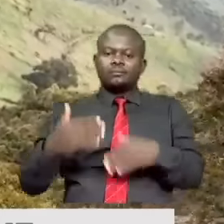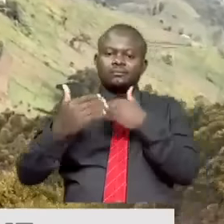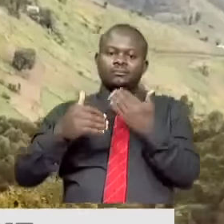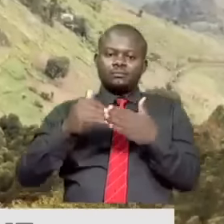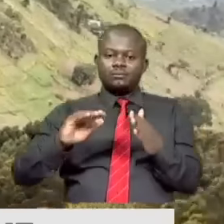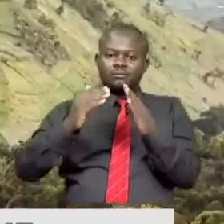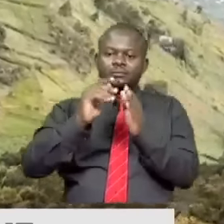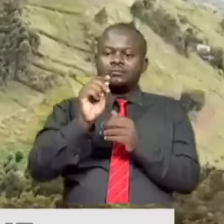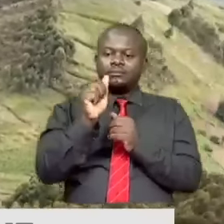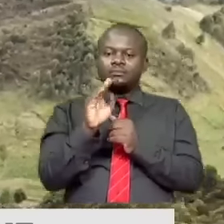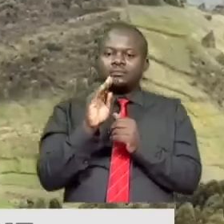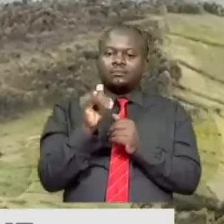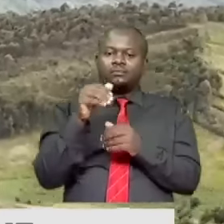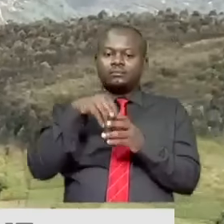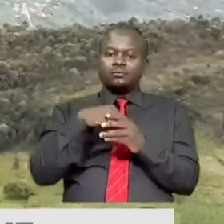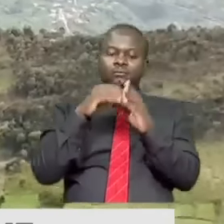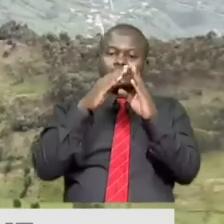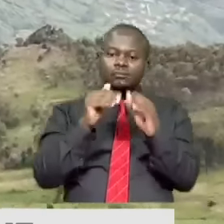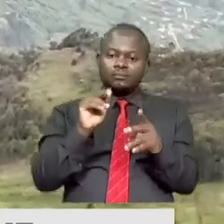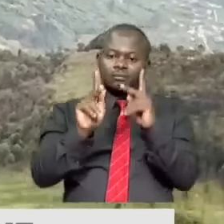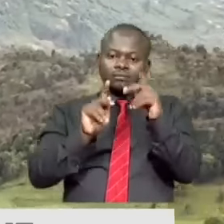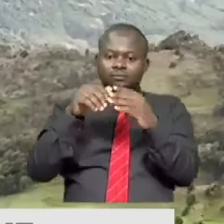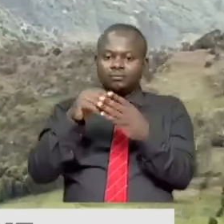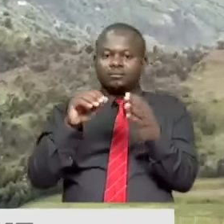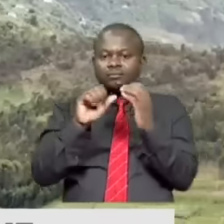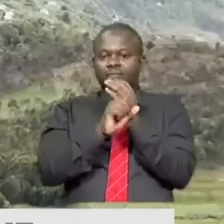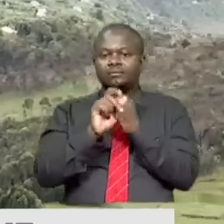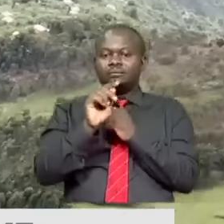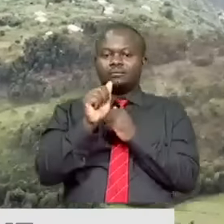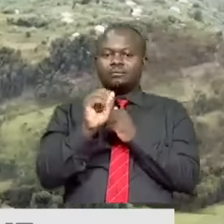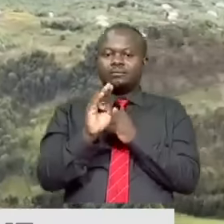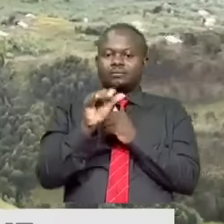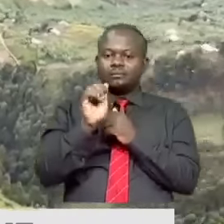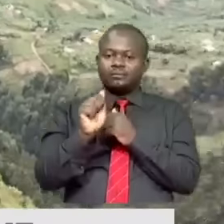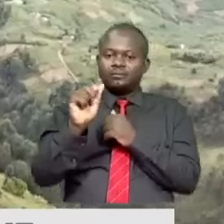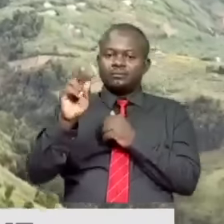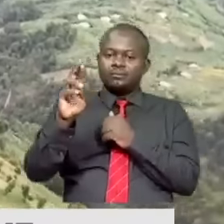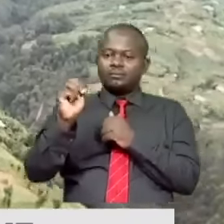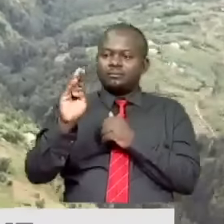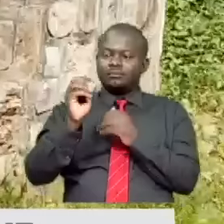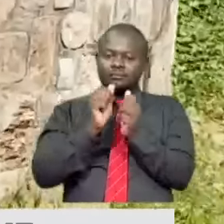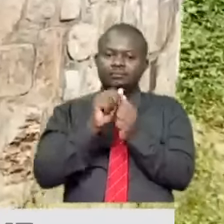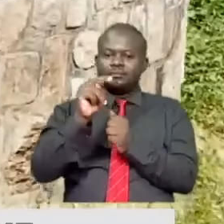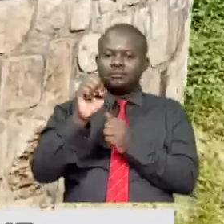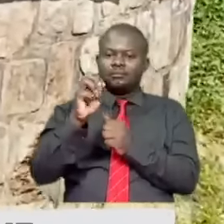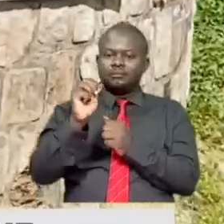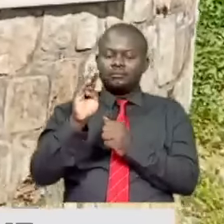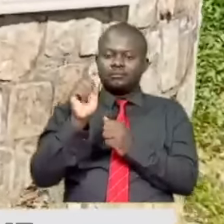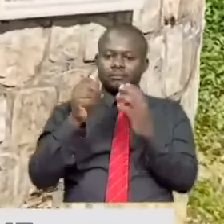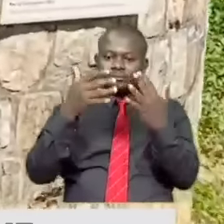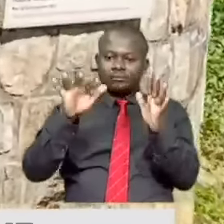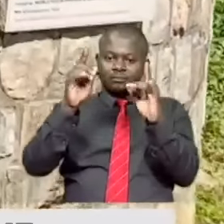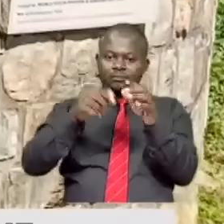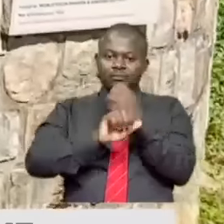wa Kabuye hakikijwe n'ingo z'abaturage bo mu mirenge ya Kabuye, Karambo, Gashenyi na Nemba. Bamaze